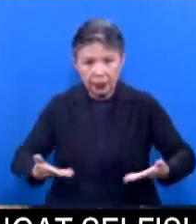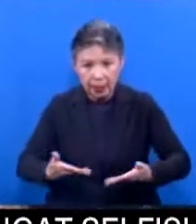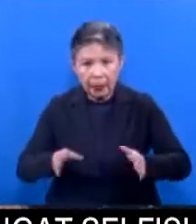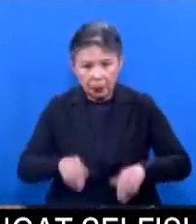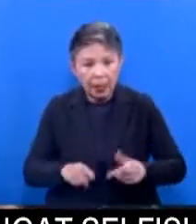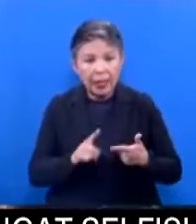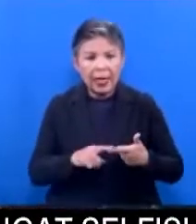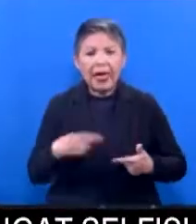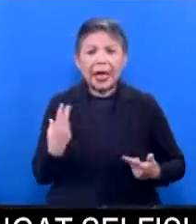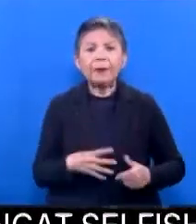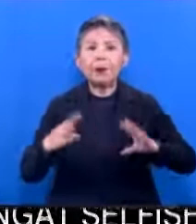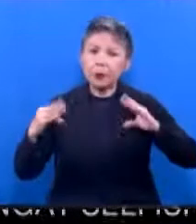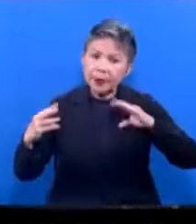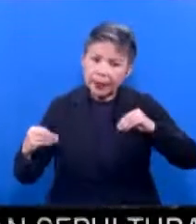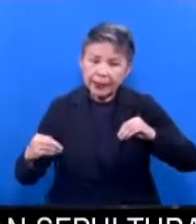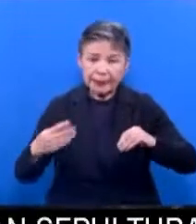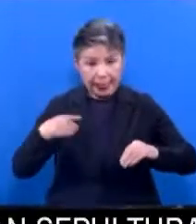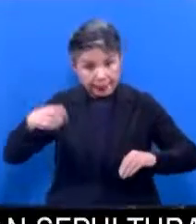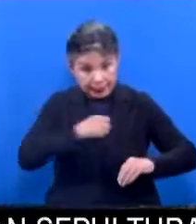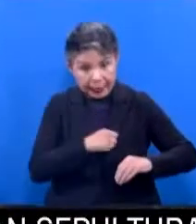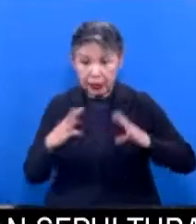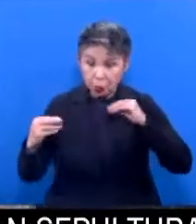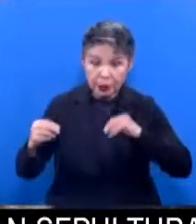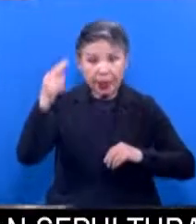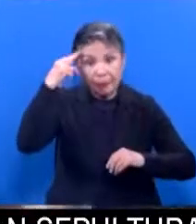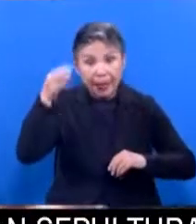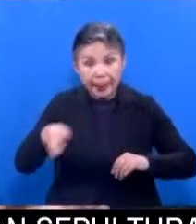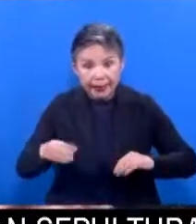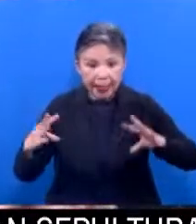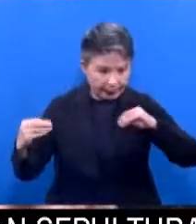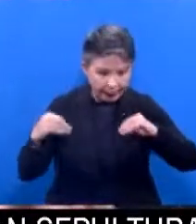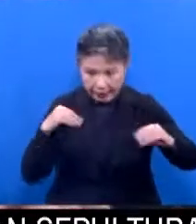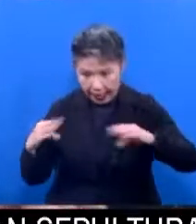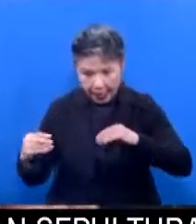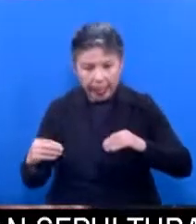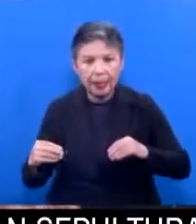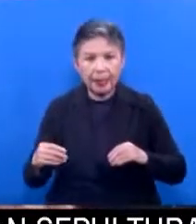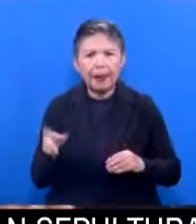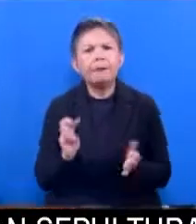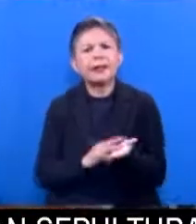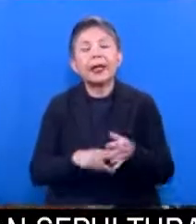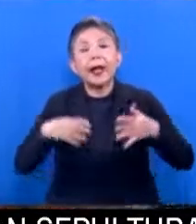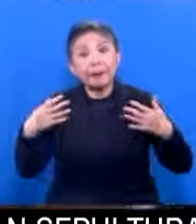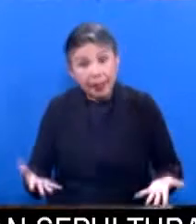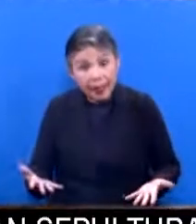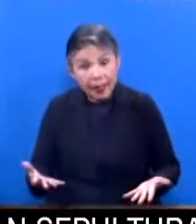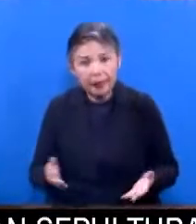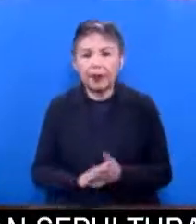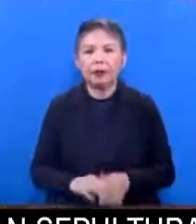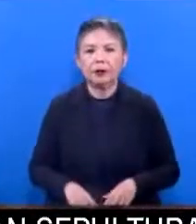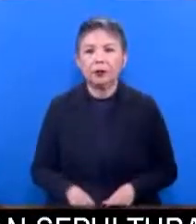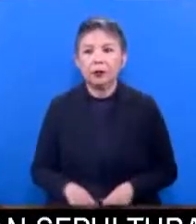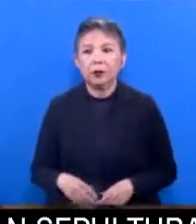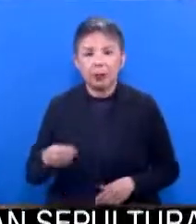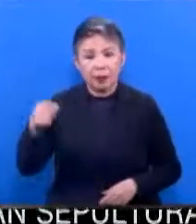kemudian akan diskusi masalahnya itu apa. Kalau belum salur itu masalahnya apa. Sementara itu,